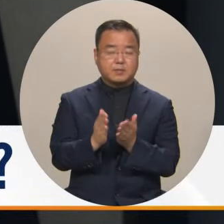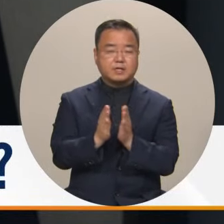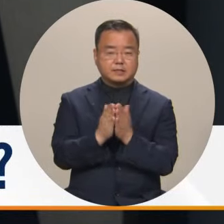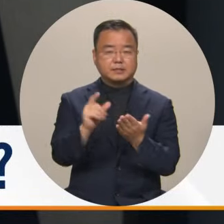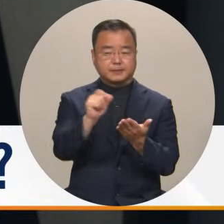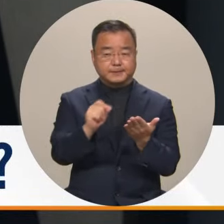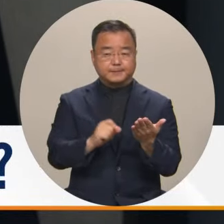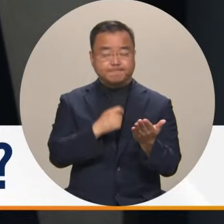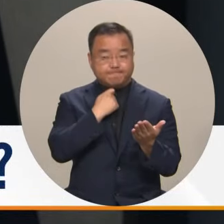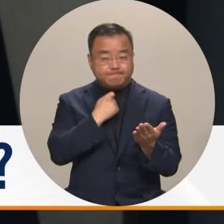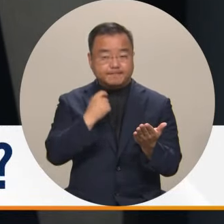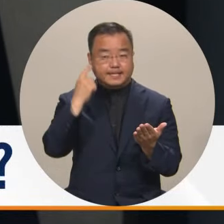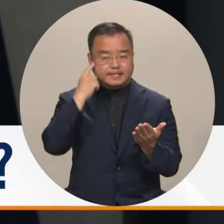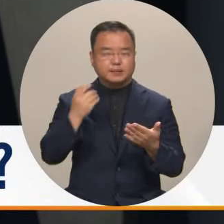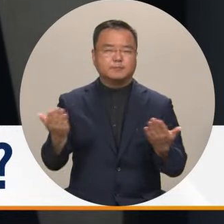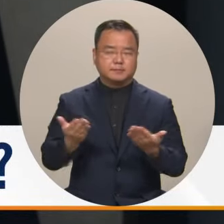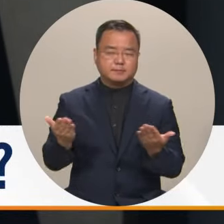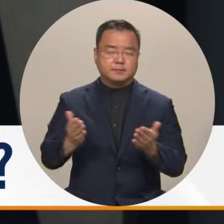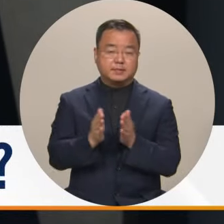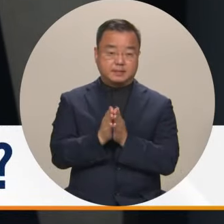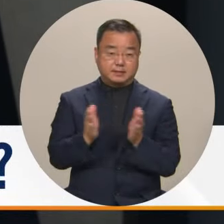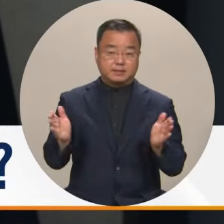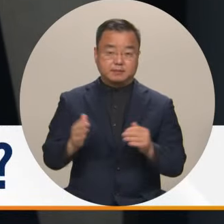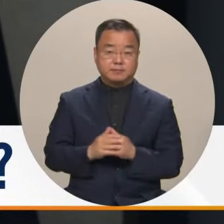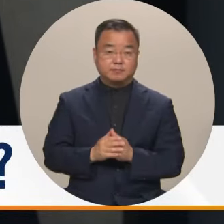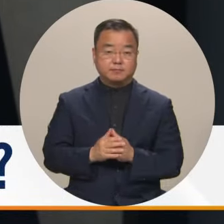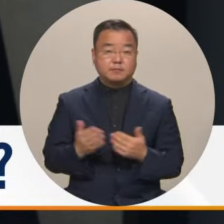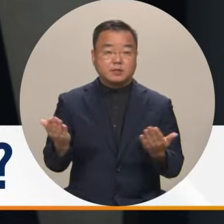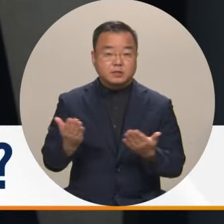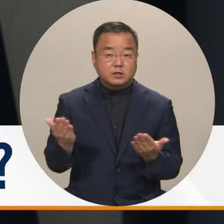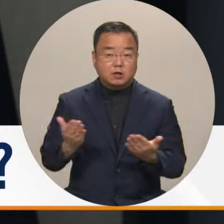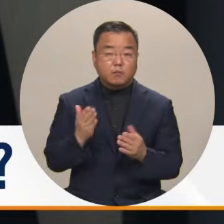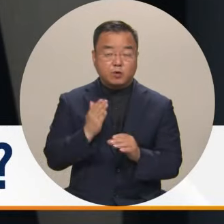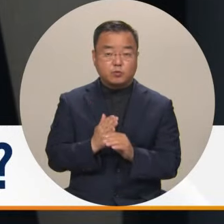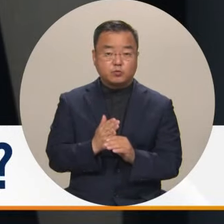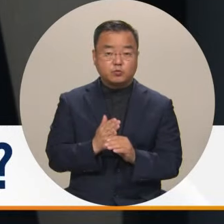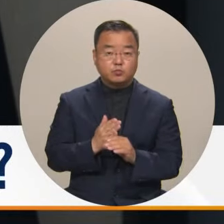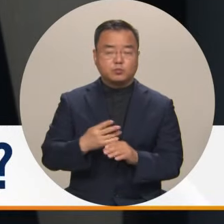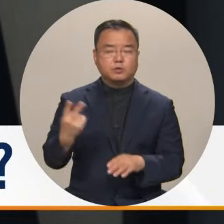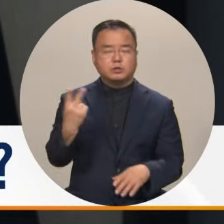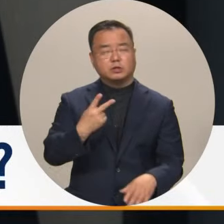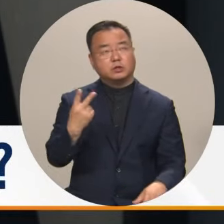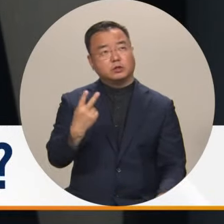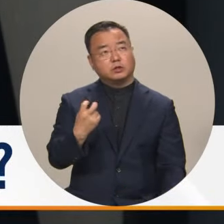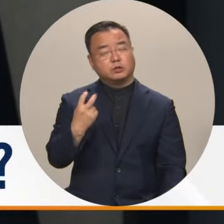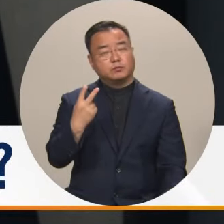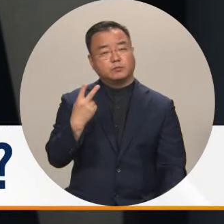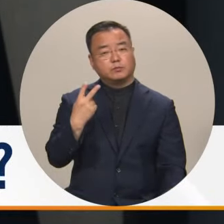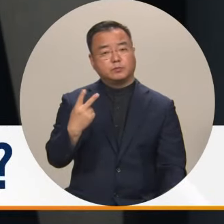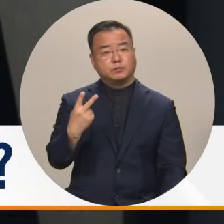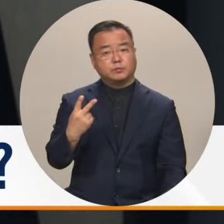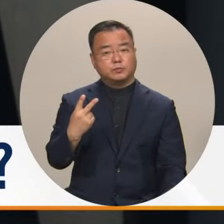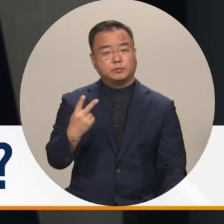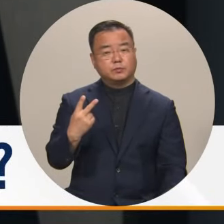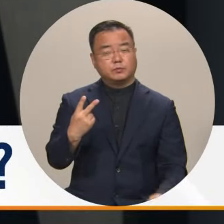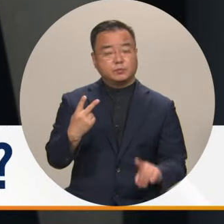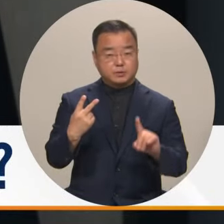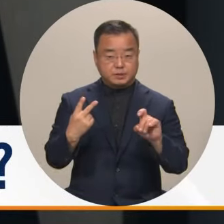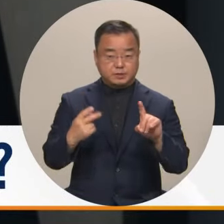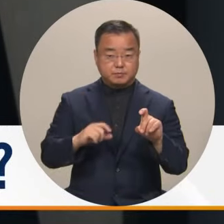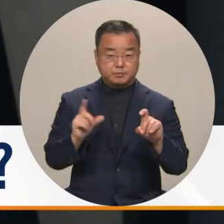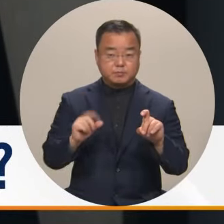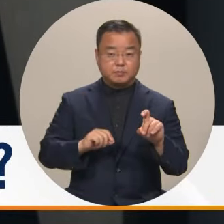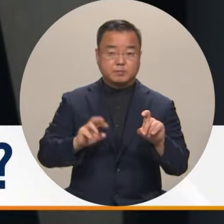해서 어 작업을 했었습니다 근데 그 작업을 하고 있는 중에 어 2022년 어 그 11월